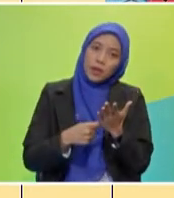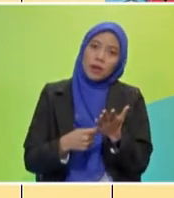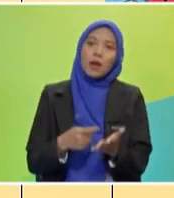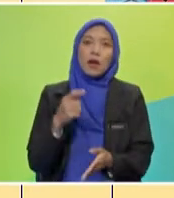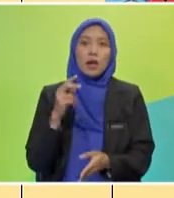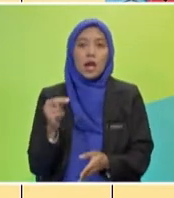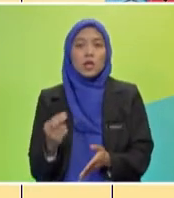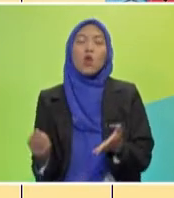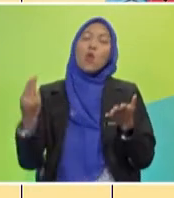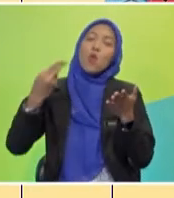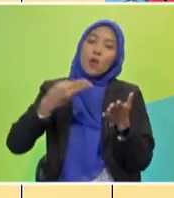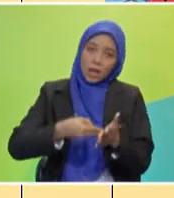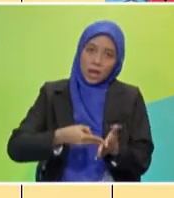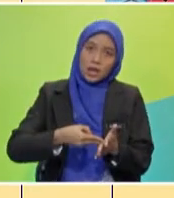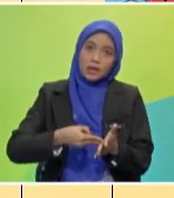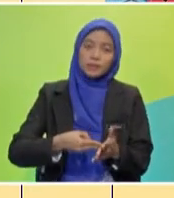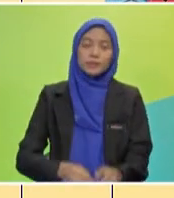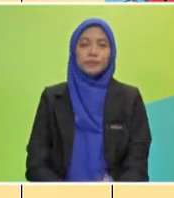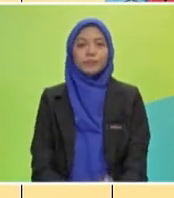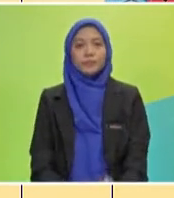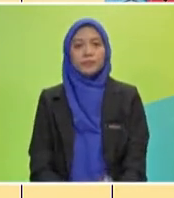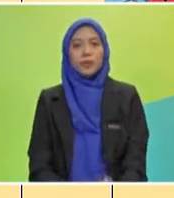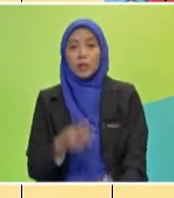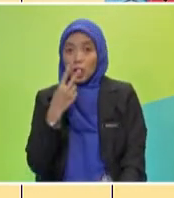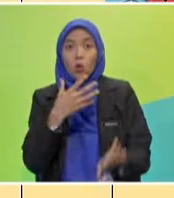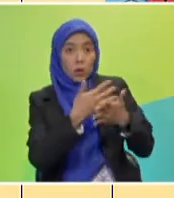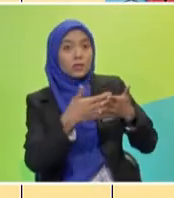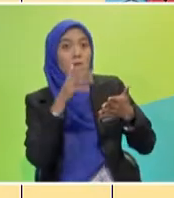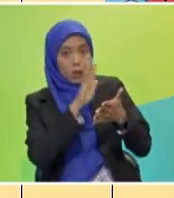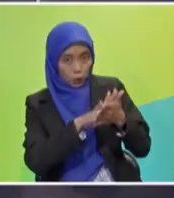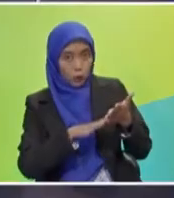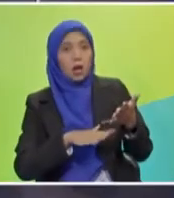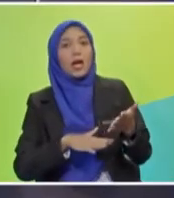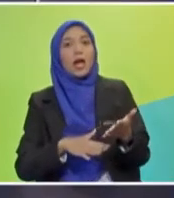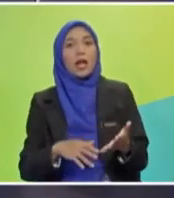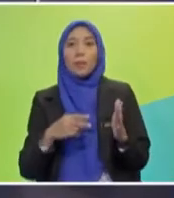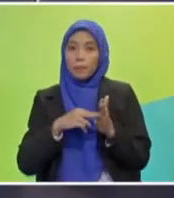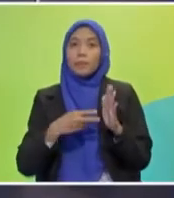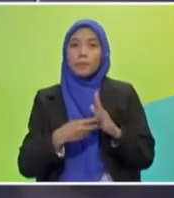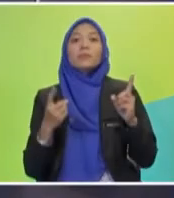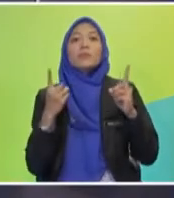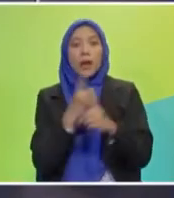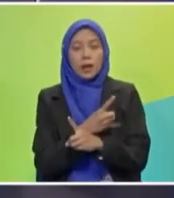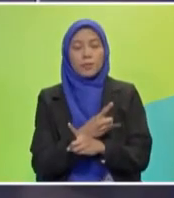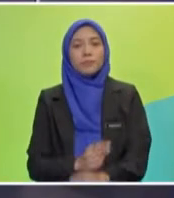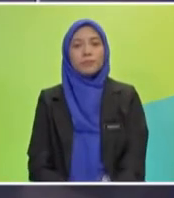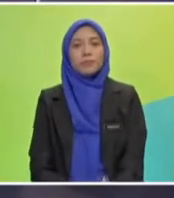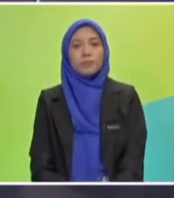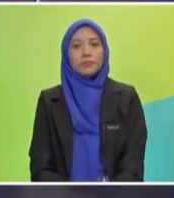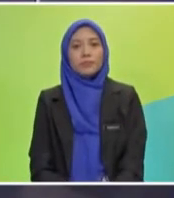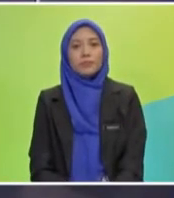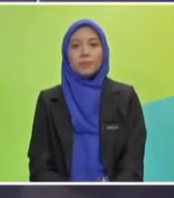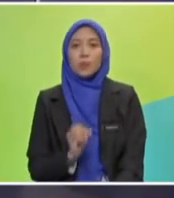berlaku ya di yang Nisa tengok di situ. Iya, di jadual itu tadi. Okey Nisa. Baik, kita